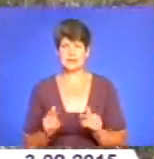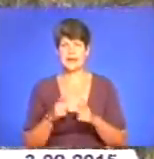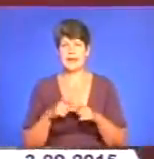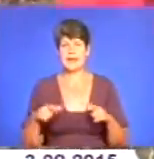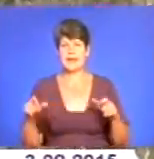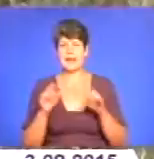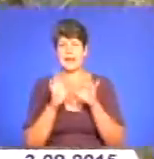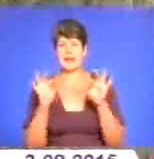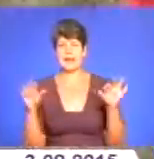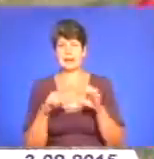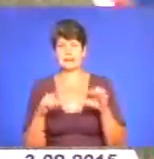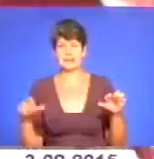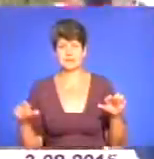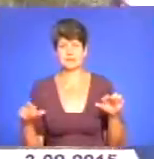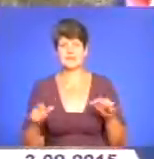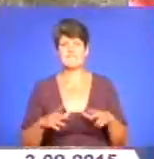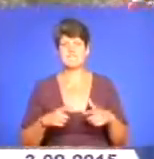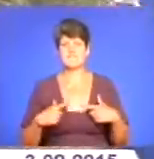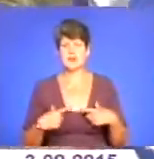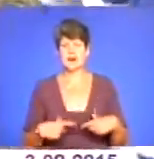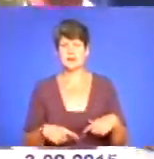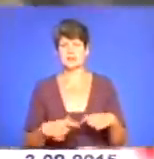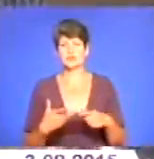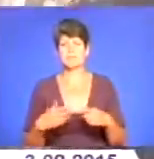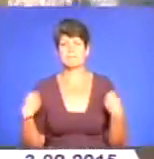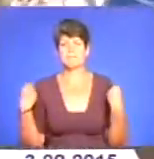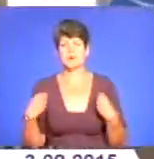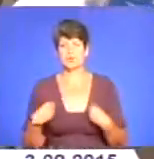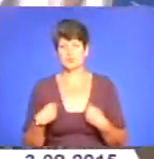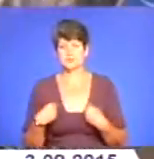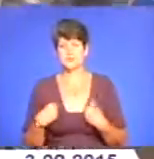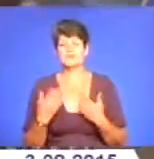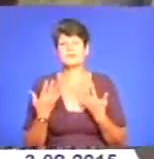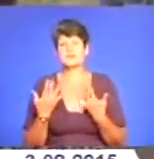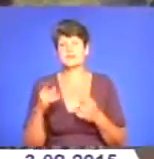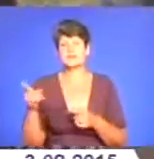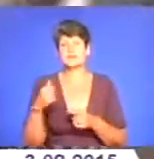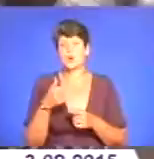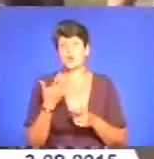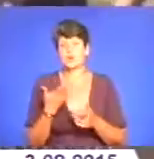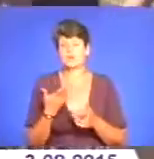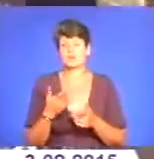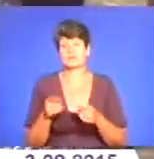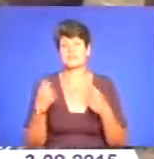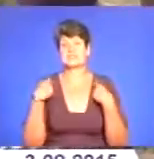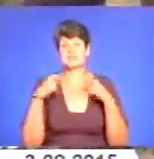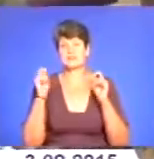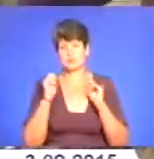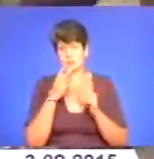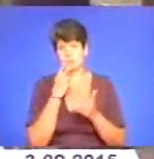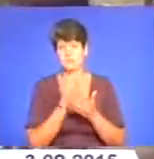ленточці, такий фартух пишний. І головне – блюза, от які скільки років, і вона з таким відворотом,